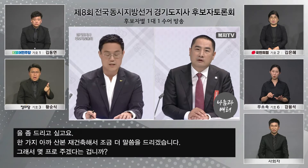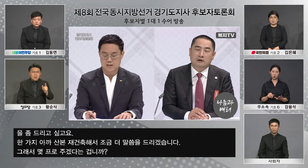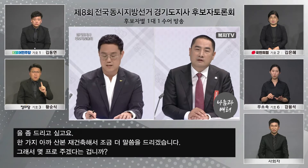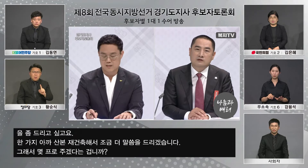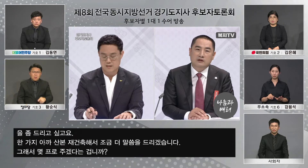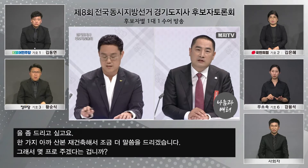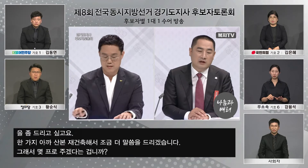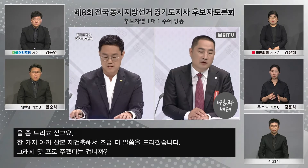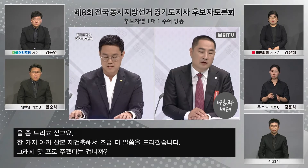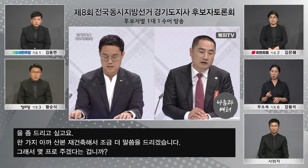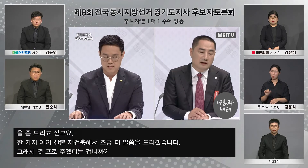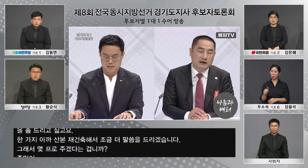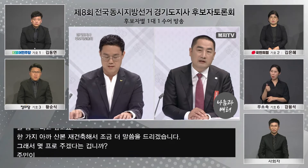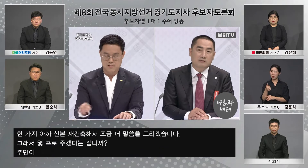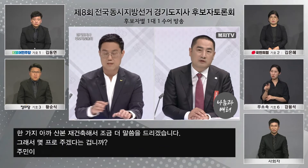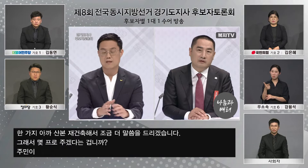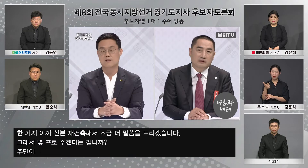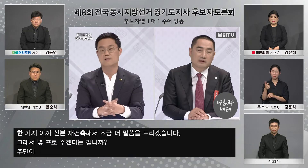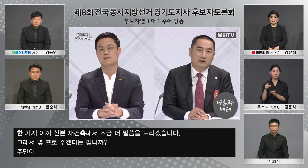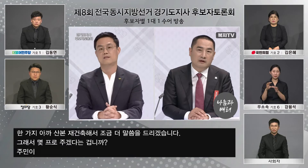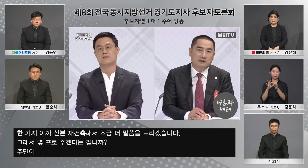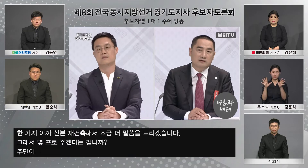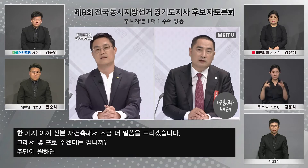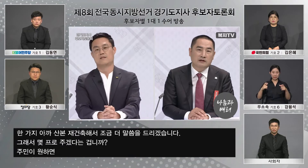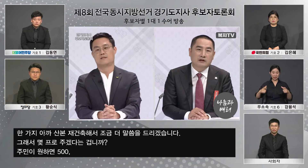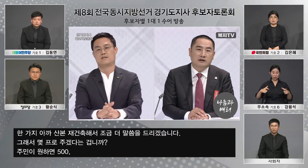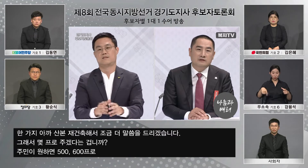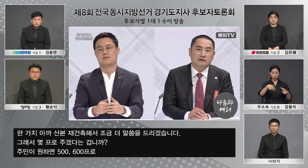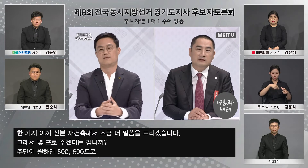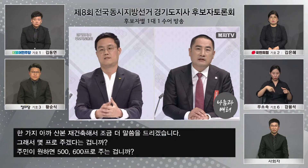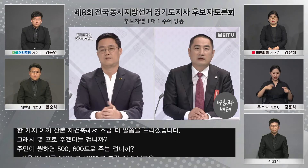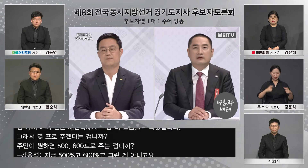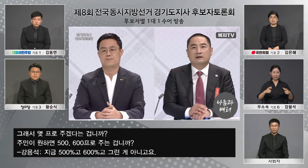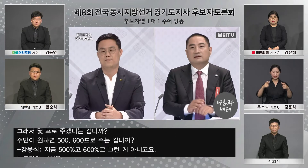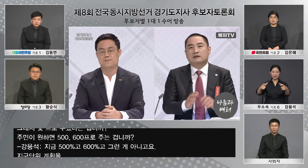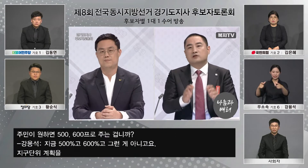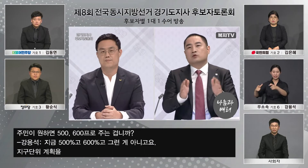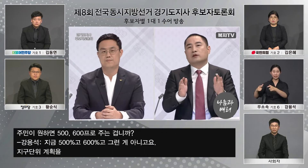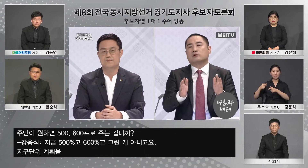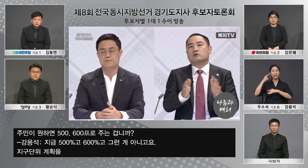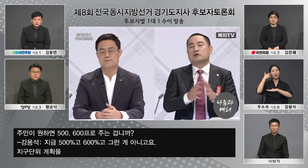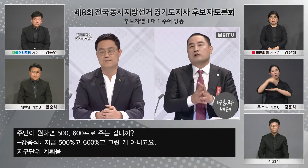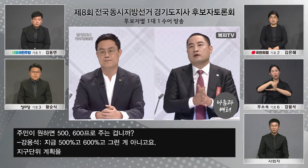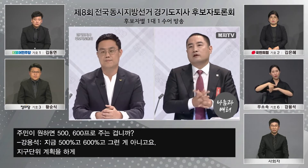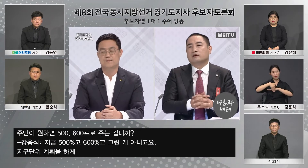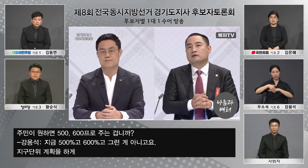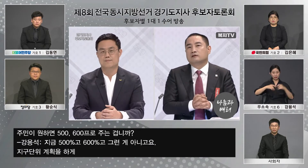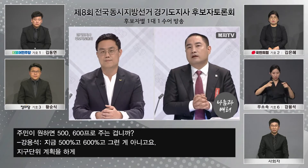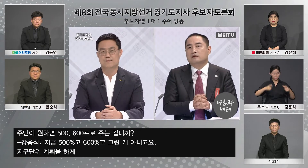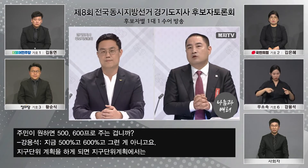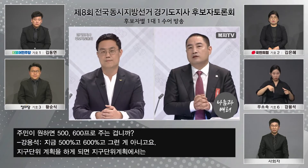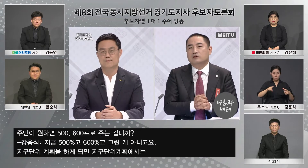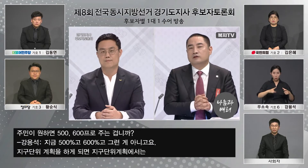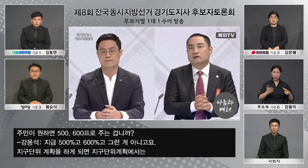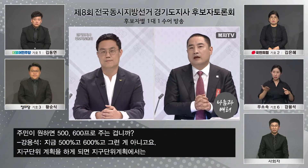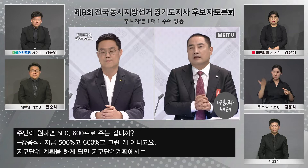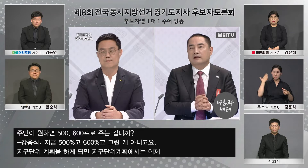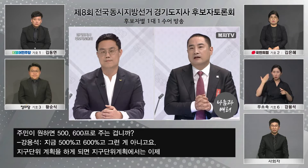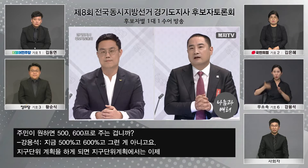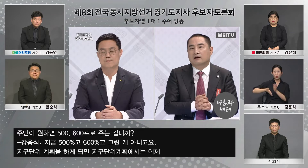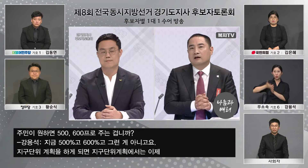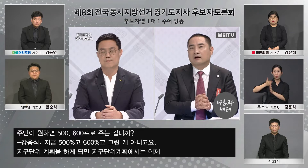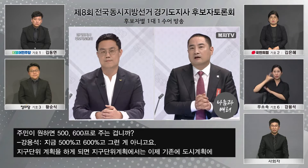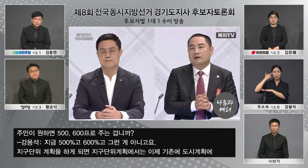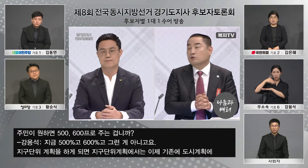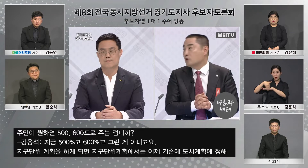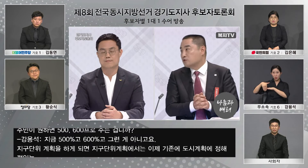아니고요. 예. 지구 단위 계획을 하게 되면 지구 단위 계획에서는 이제 그 기존의 도시계획에 정해져 있는 게